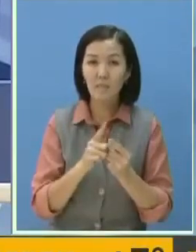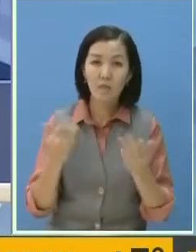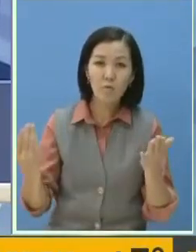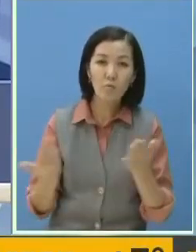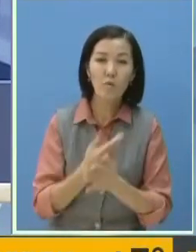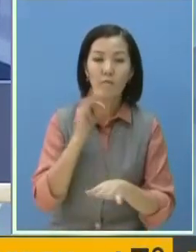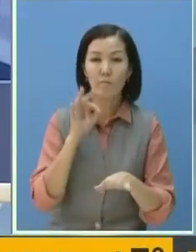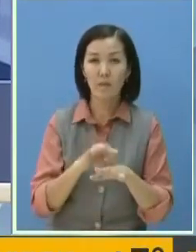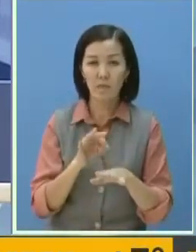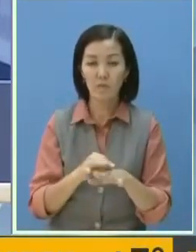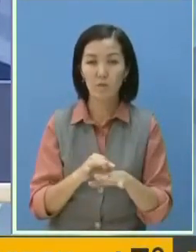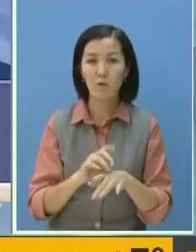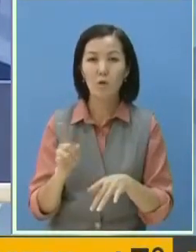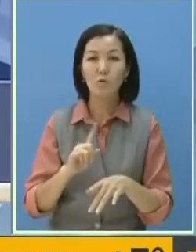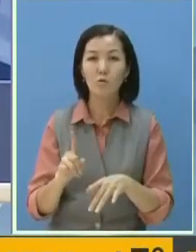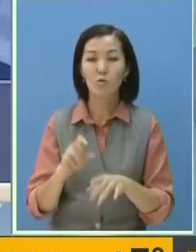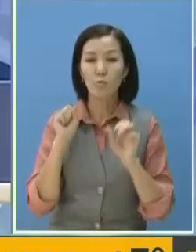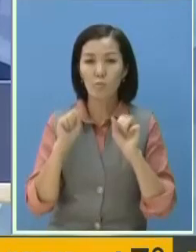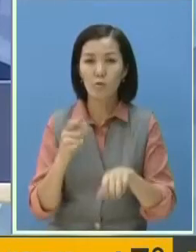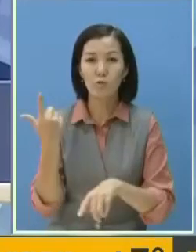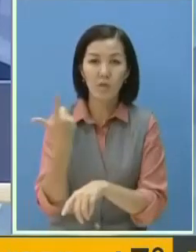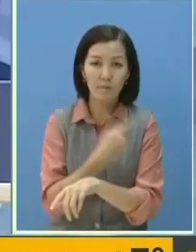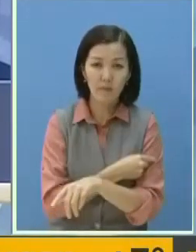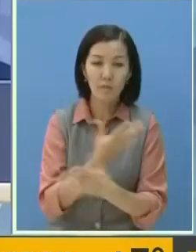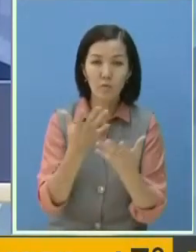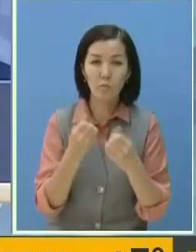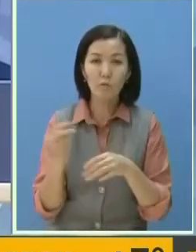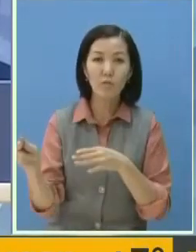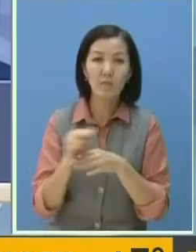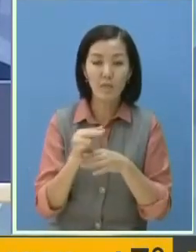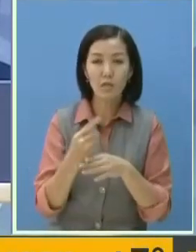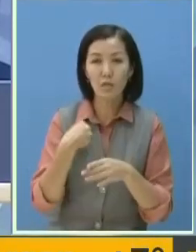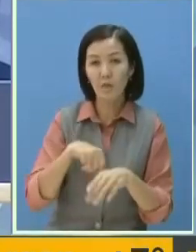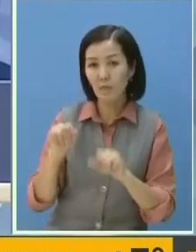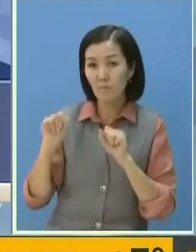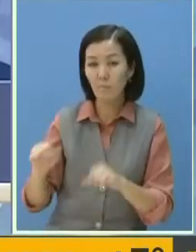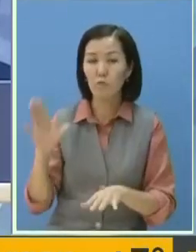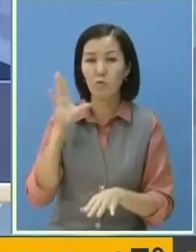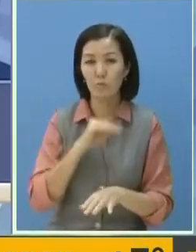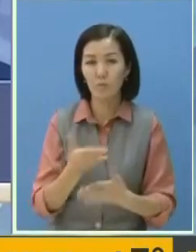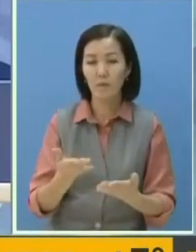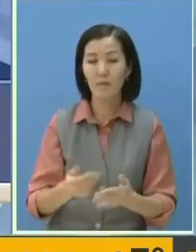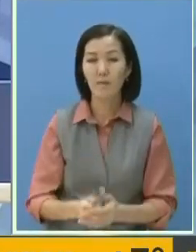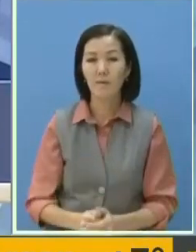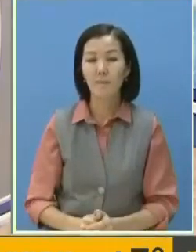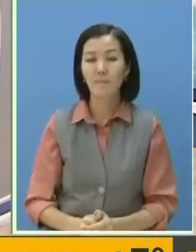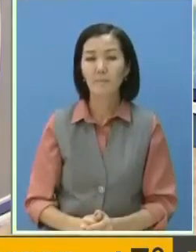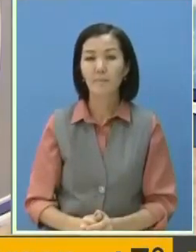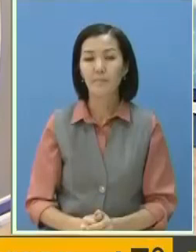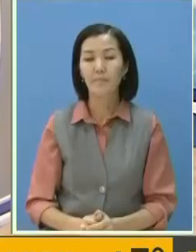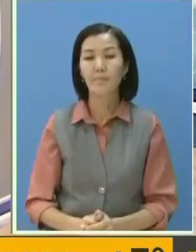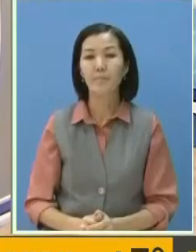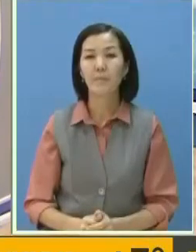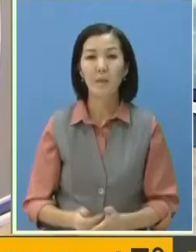нас убивают наша собственная реакция на этот вирус. Мы не знаем, как, значит, реагировать,